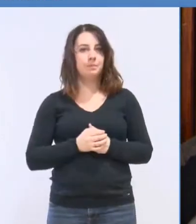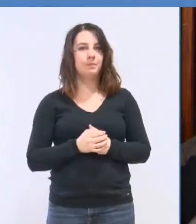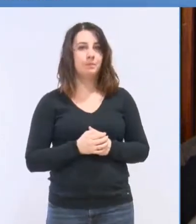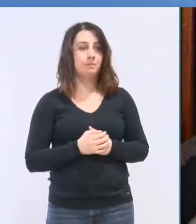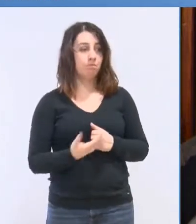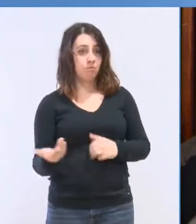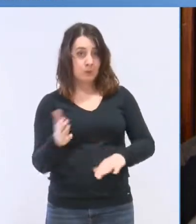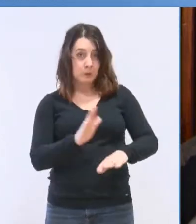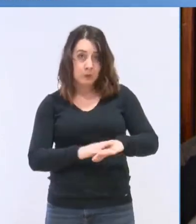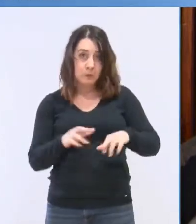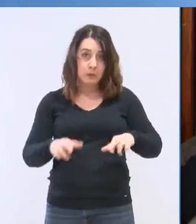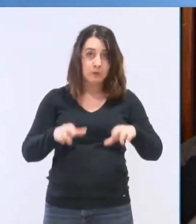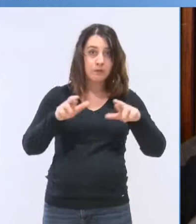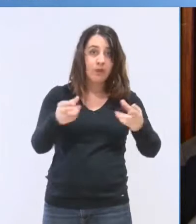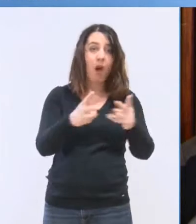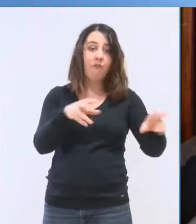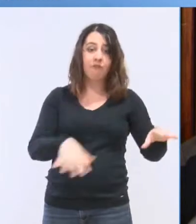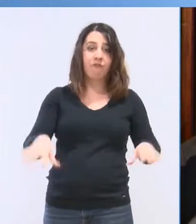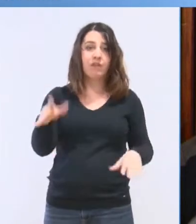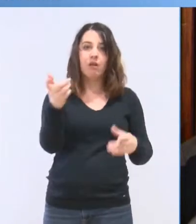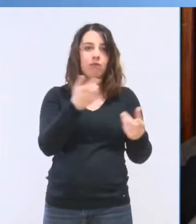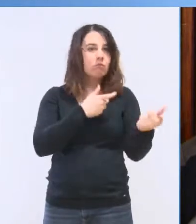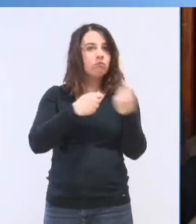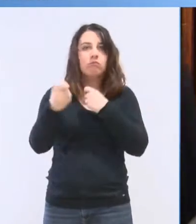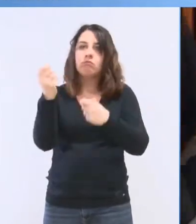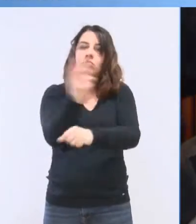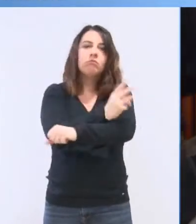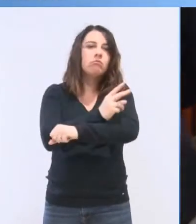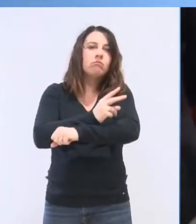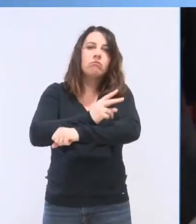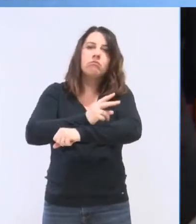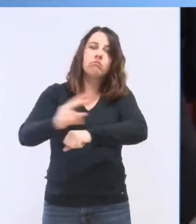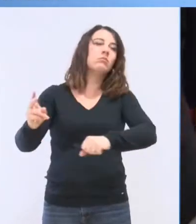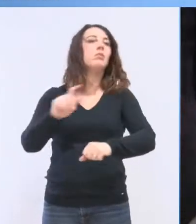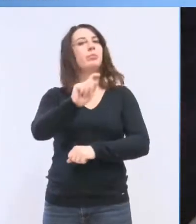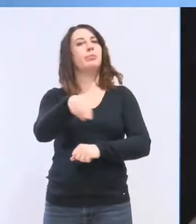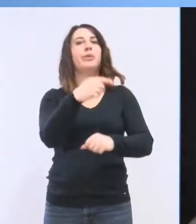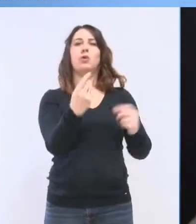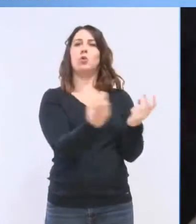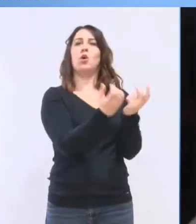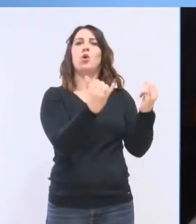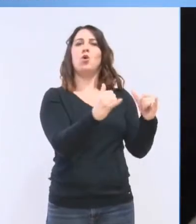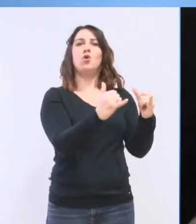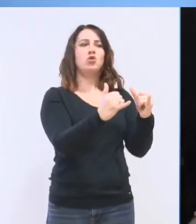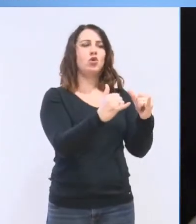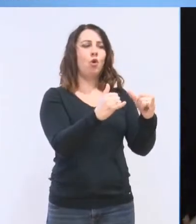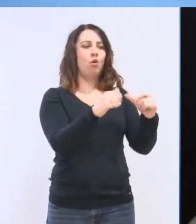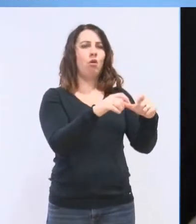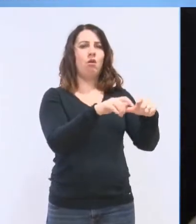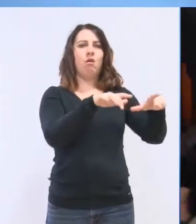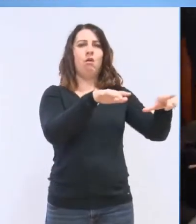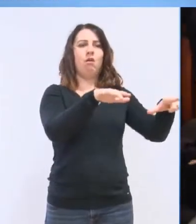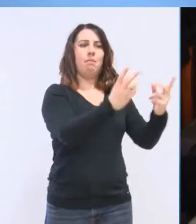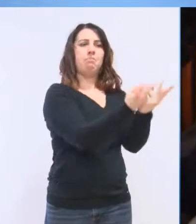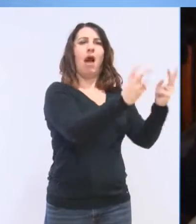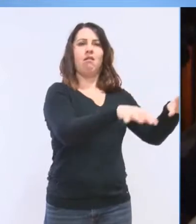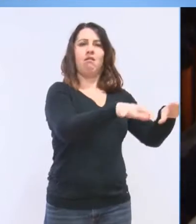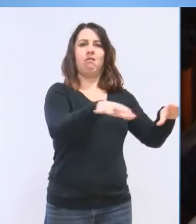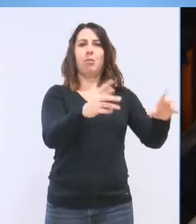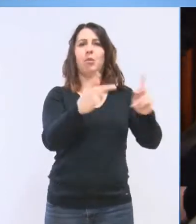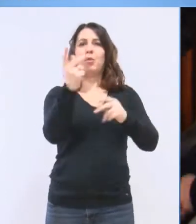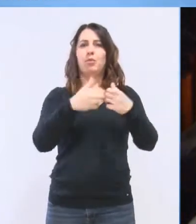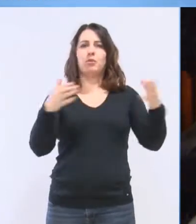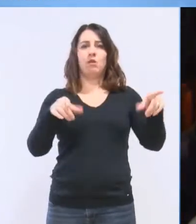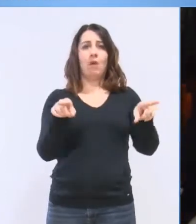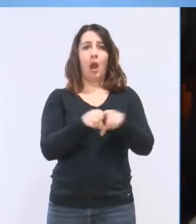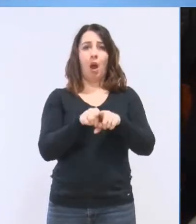Or, l'espace public en milieu urbain ne le permet pas. Certes, les aires de jeu se sont multipliées, mais l'enfant s'y trouve comme dans une